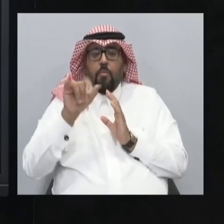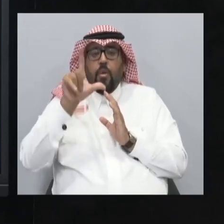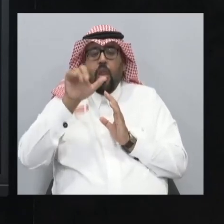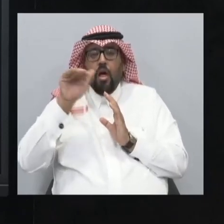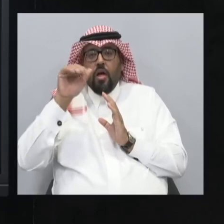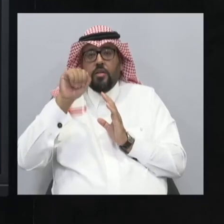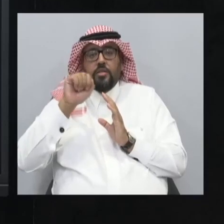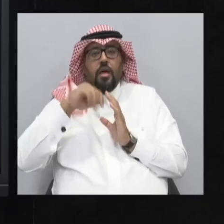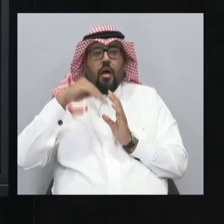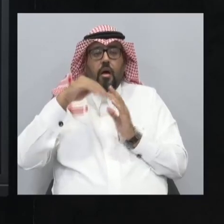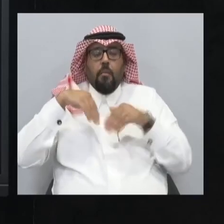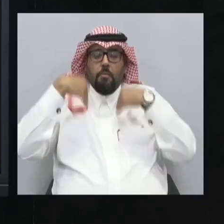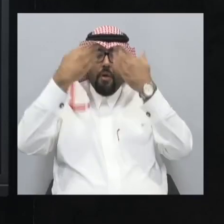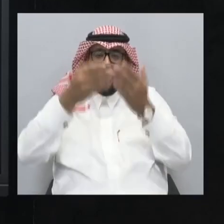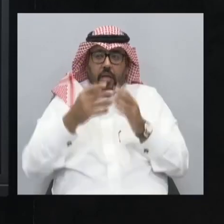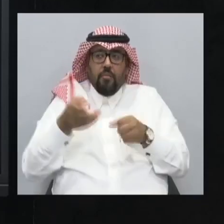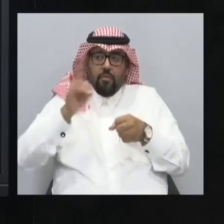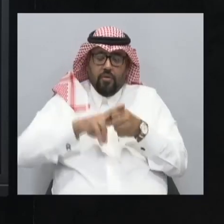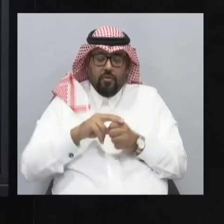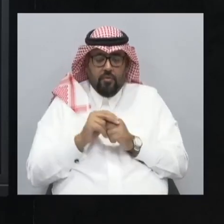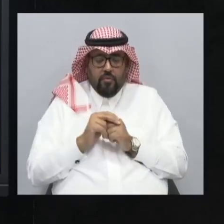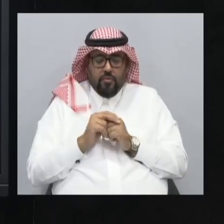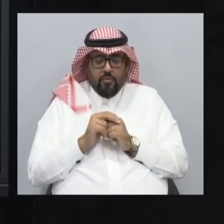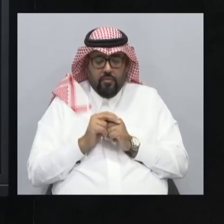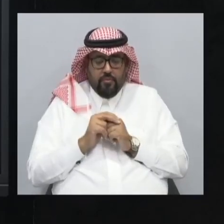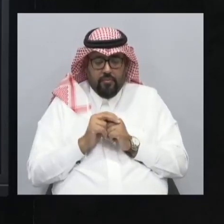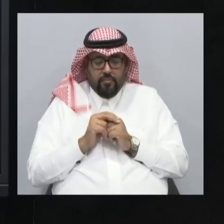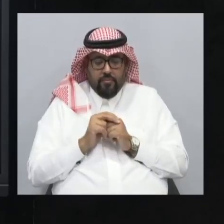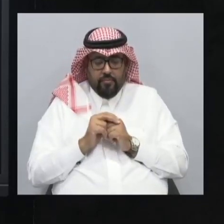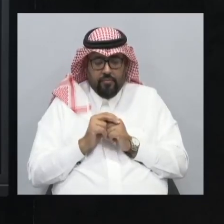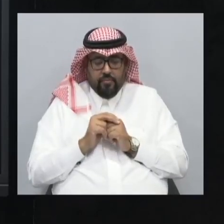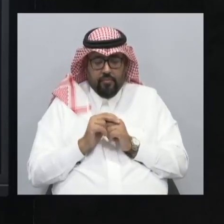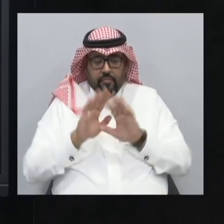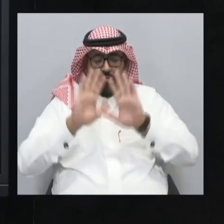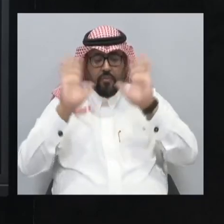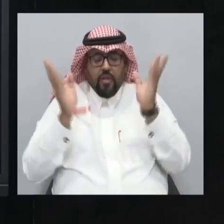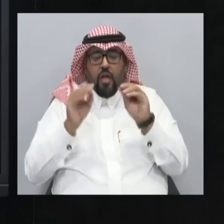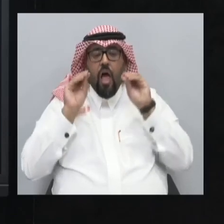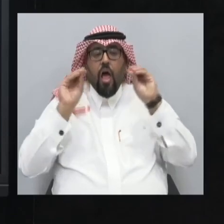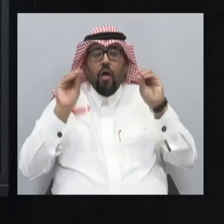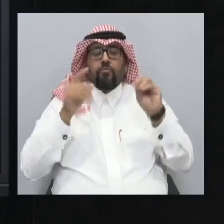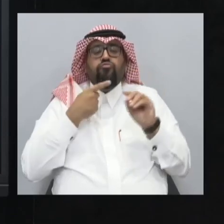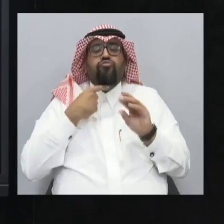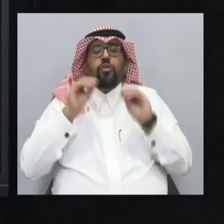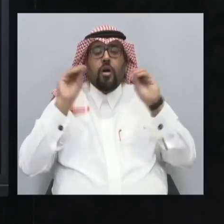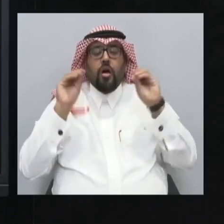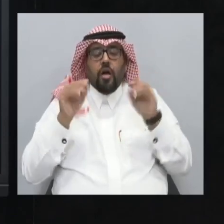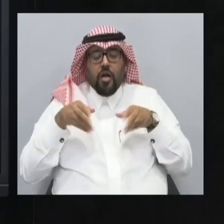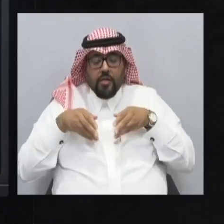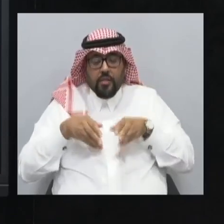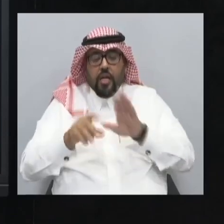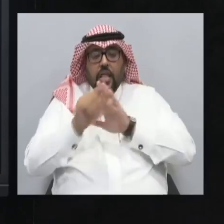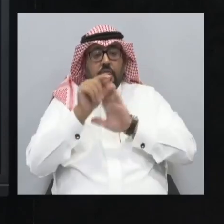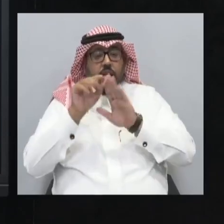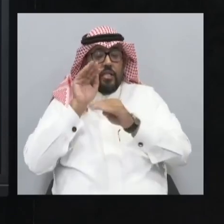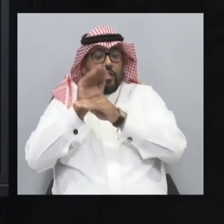أيضا في المراجعات الأخرى، يفيدك المراجعات الأخرى. هذا ما أردنا أن نورده في هذا